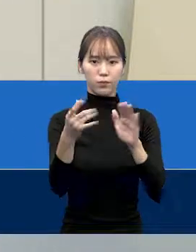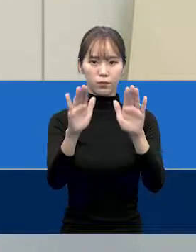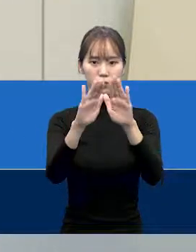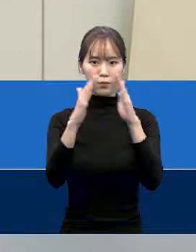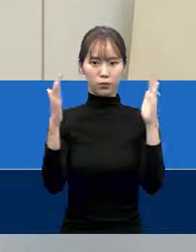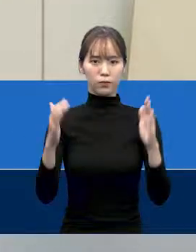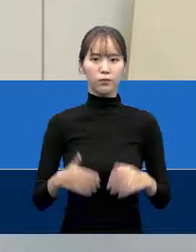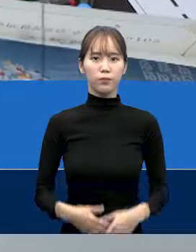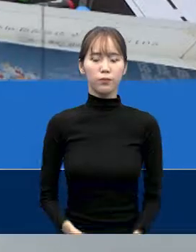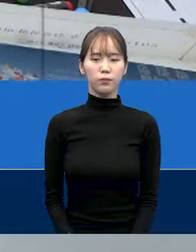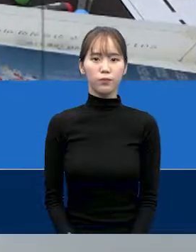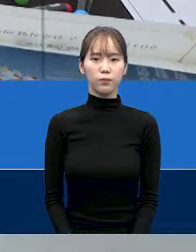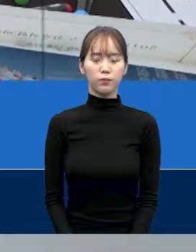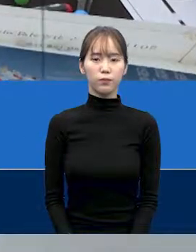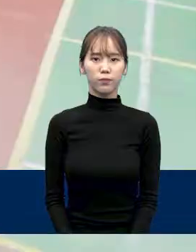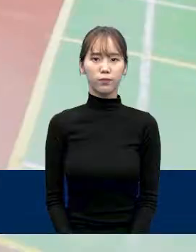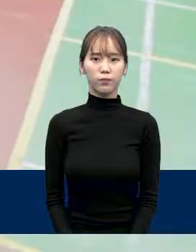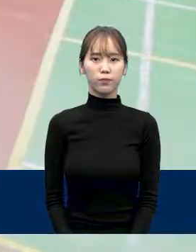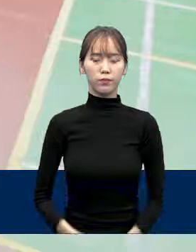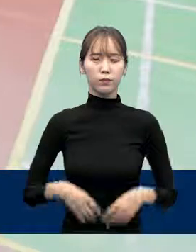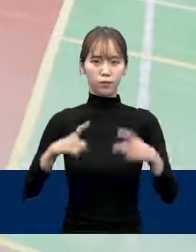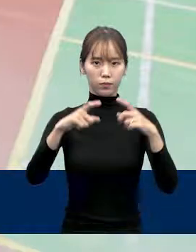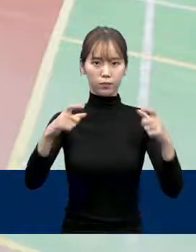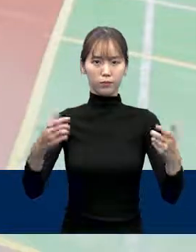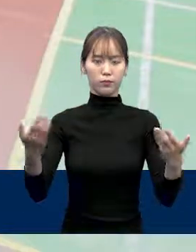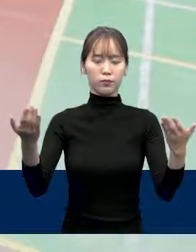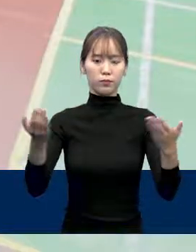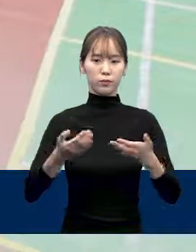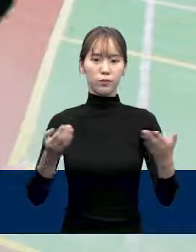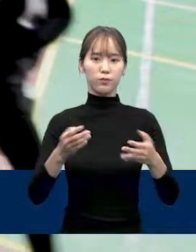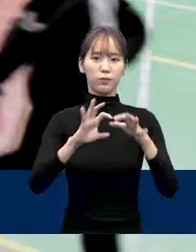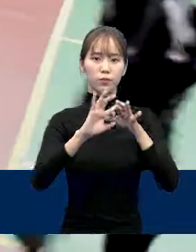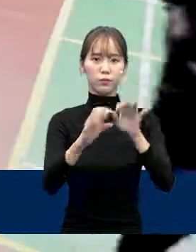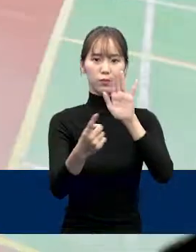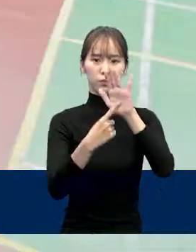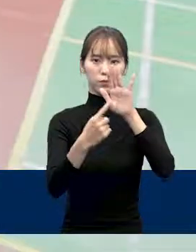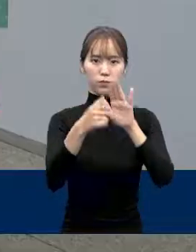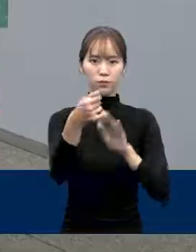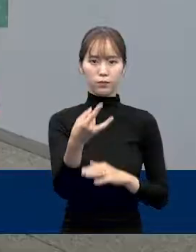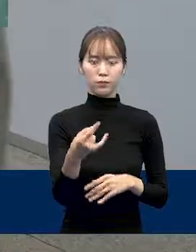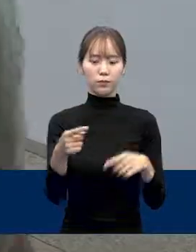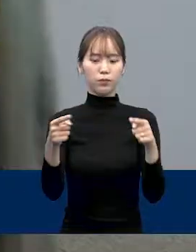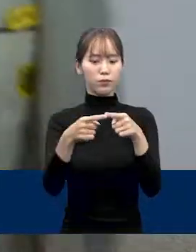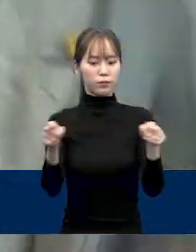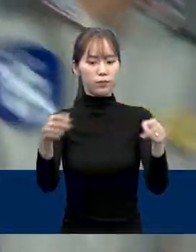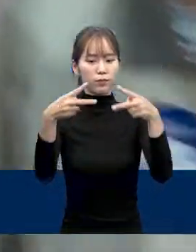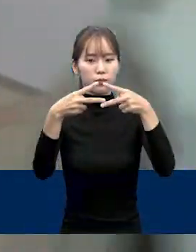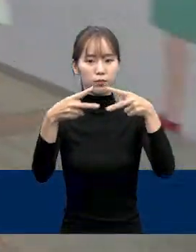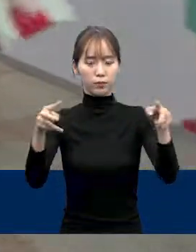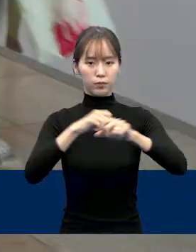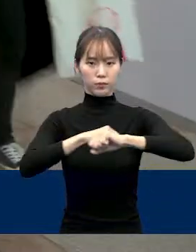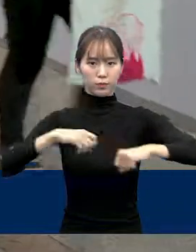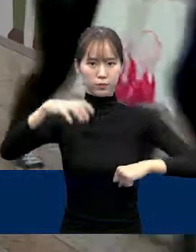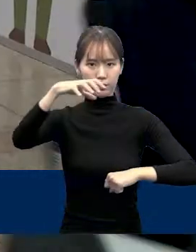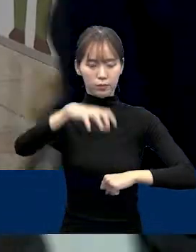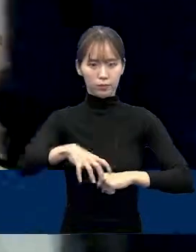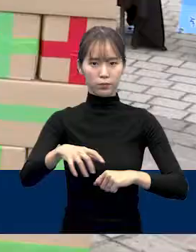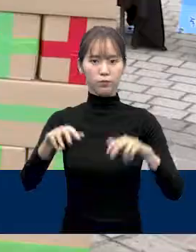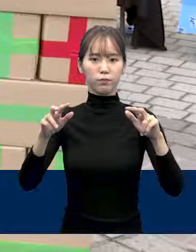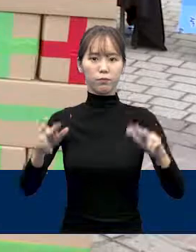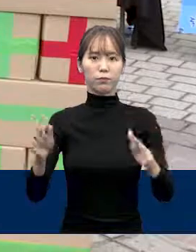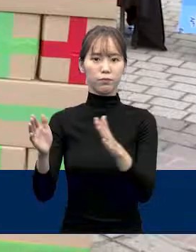구청에서 열렸습니다 동대문구 진로 직업 박람회 는 구청 2층 강당 과 아트 갤러리